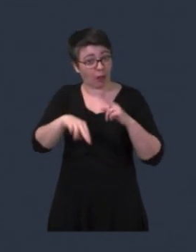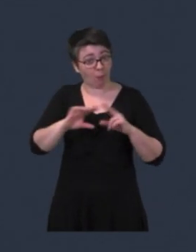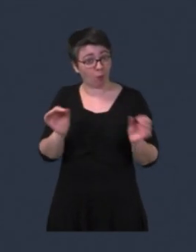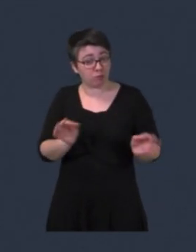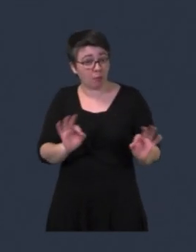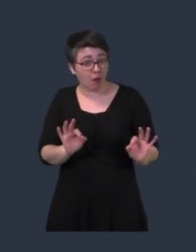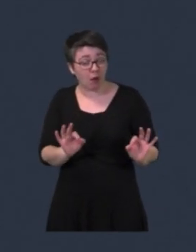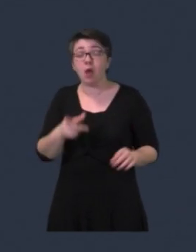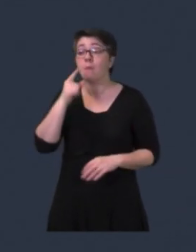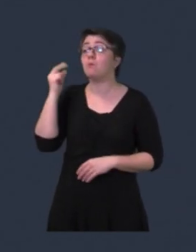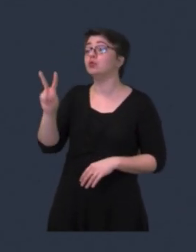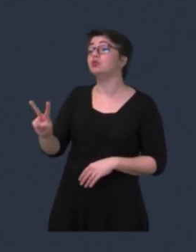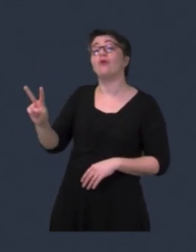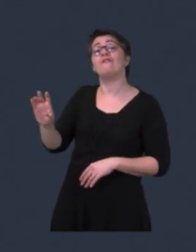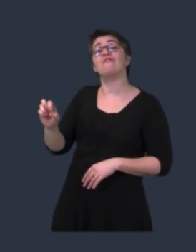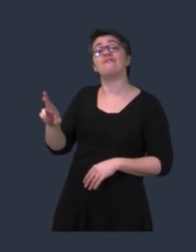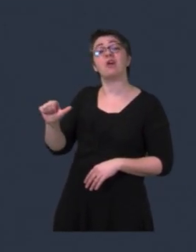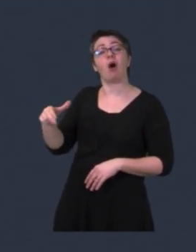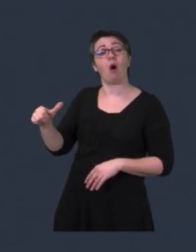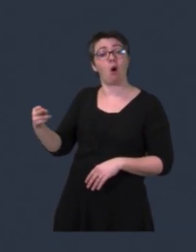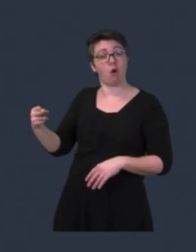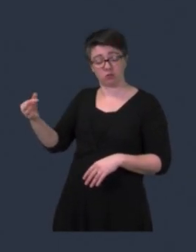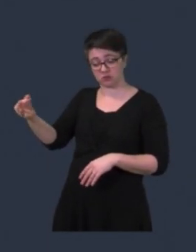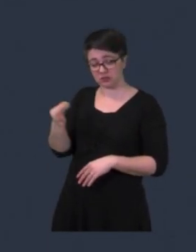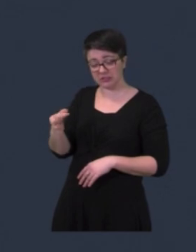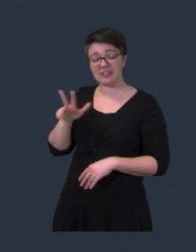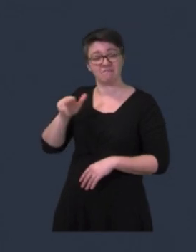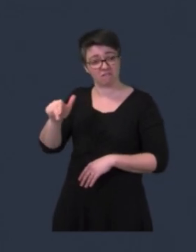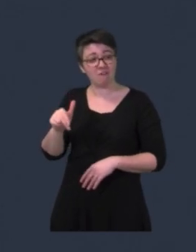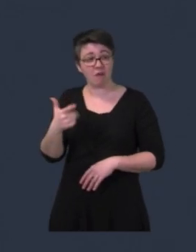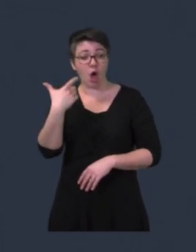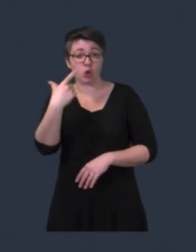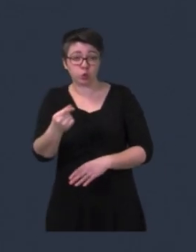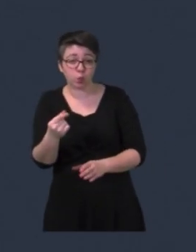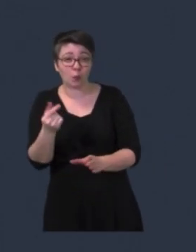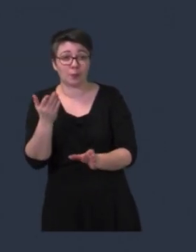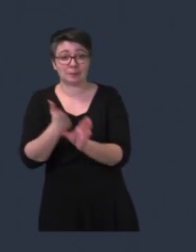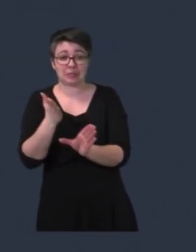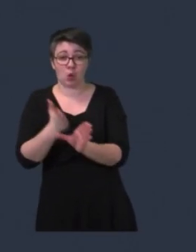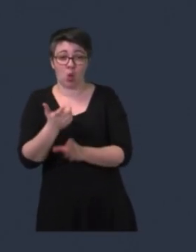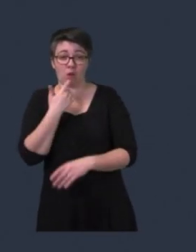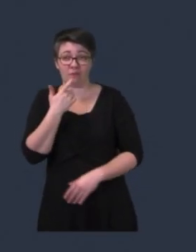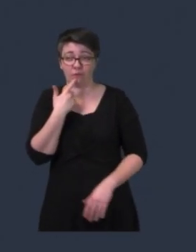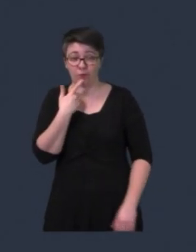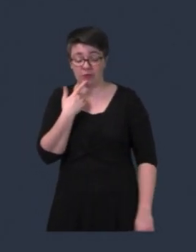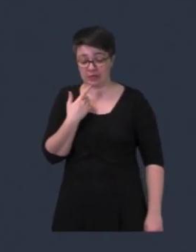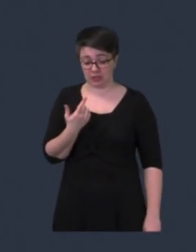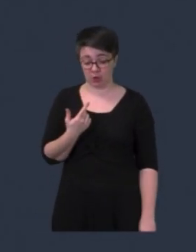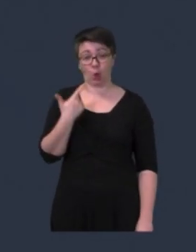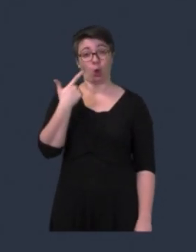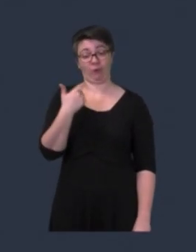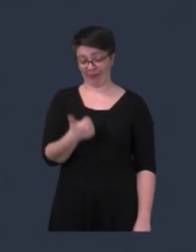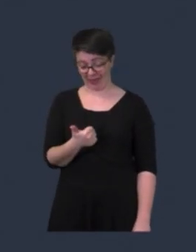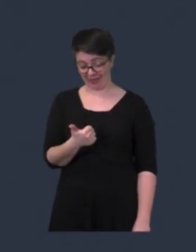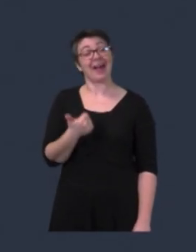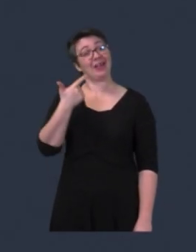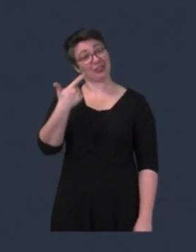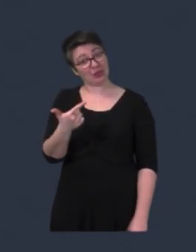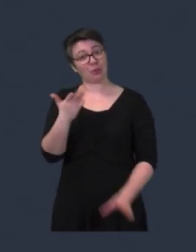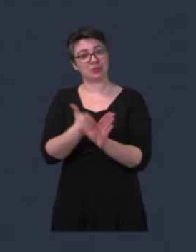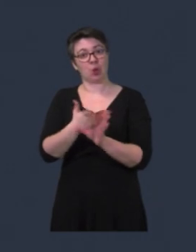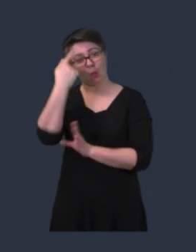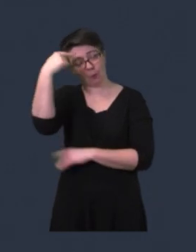j'entends Monsieur Véran dire qu'il y aura un doublement de psychologues sur l'université, on va passer de 1 à 2 pour 20 000 étudiants. Donc on est très loin, en tout